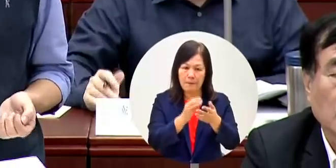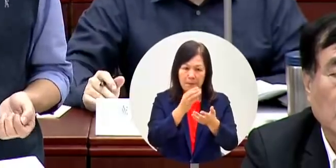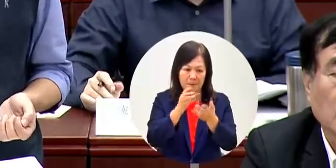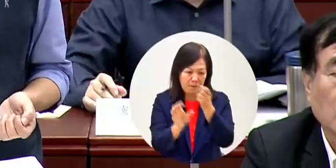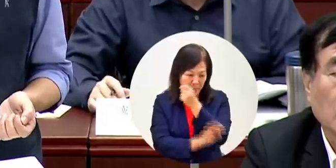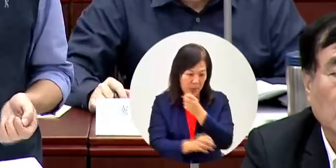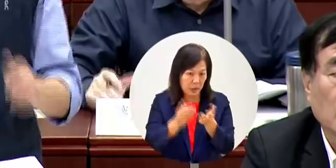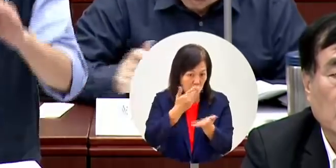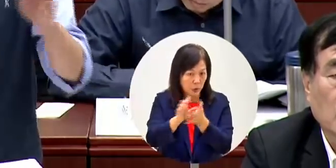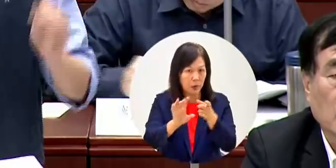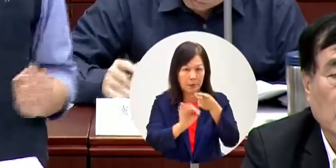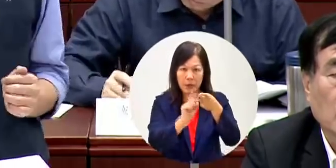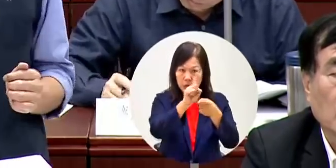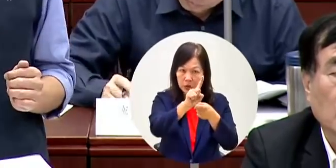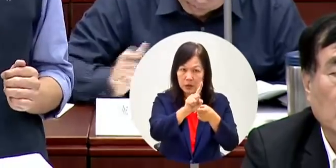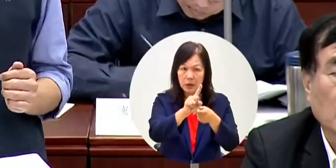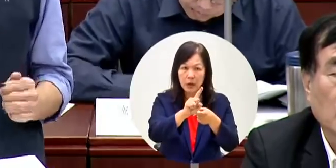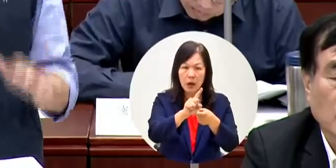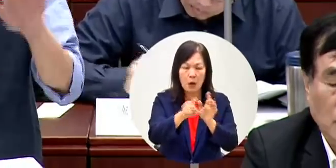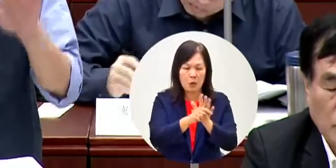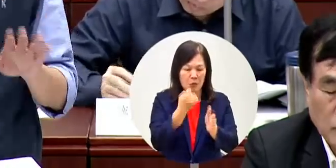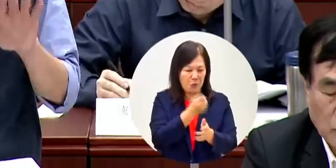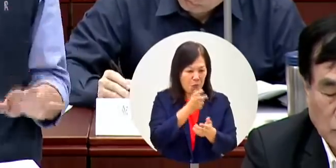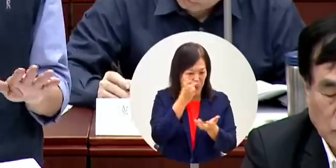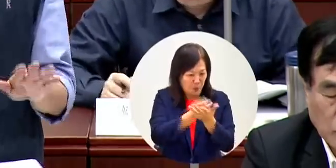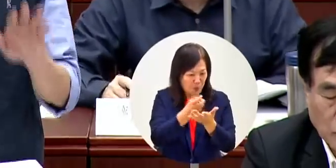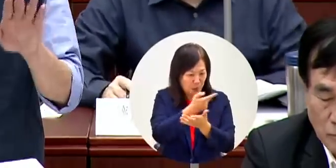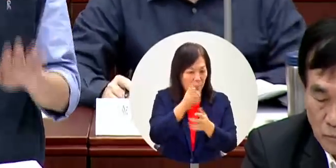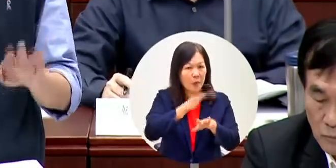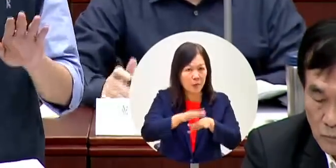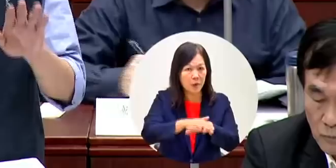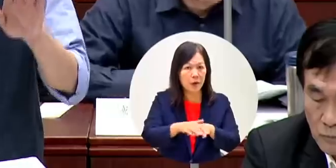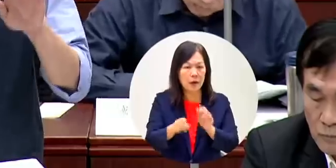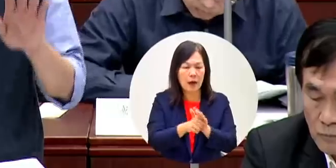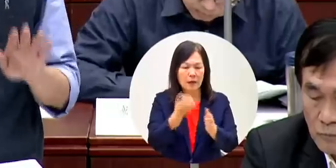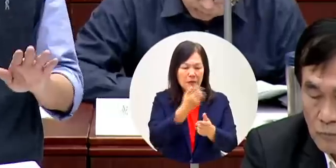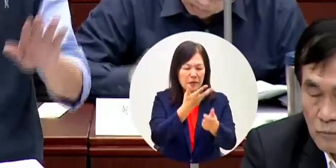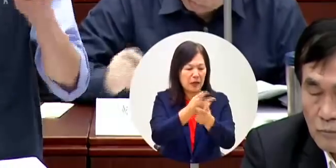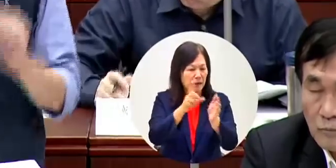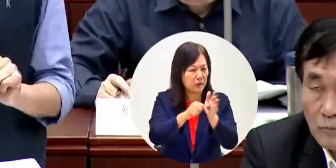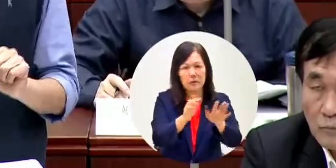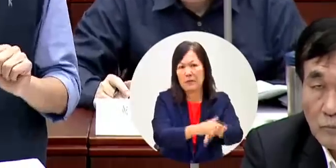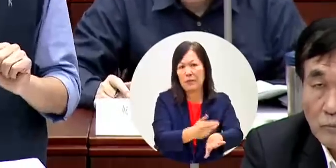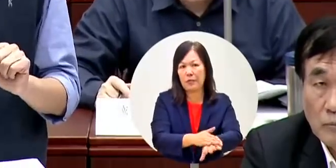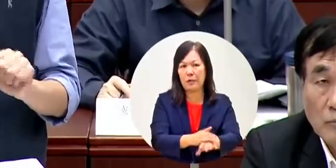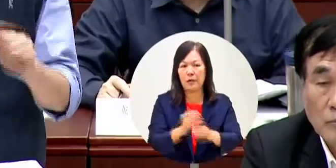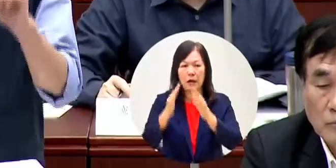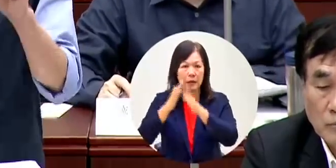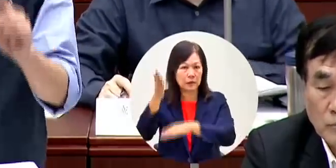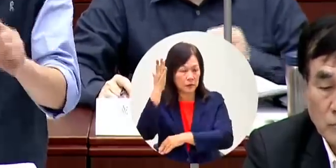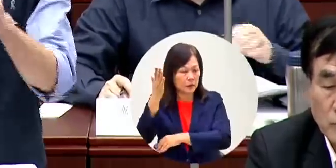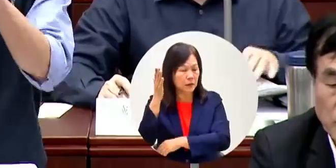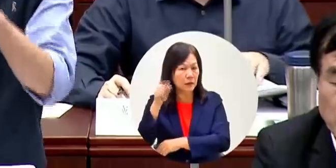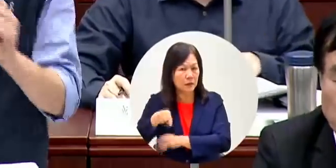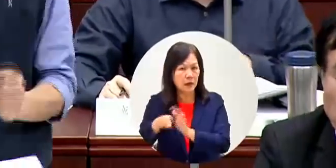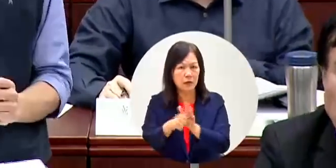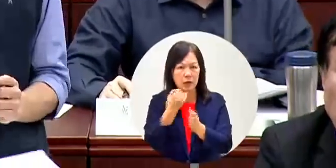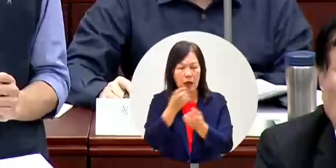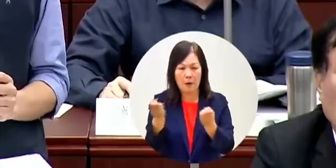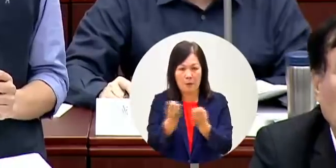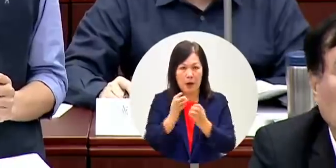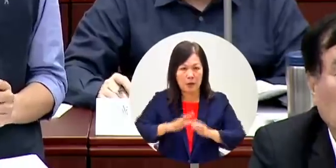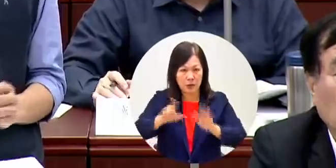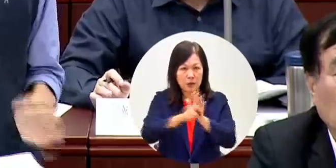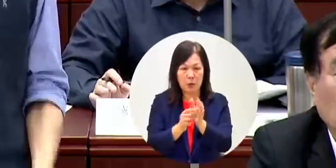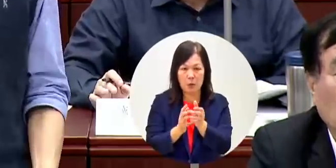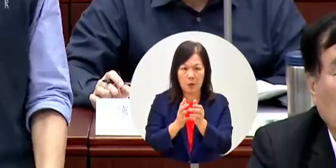很重很重，不会留任何情面。可是市政府最主要要当经济发展的一个火车头，所以我才会定为心力